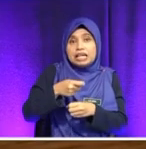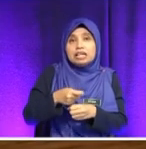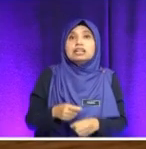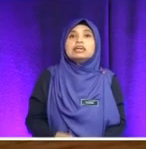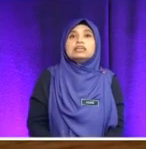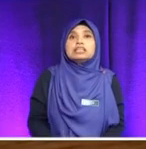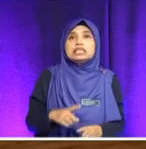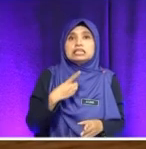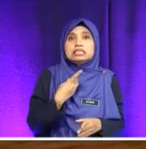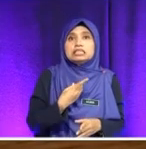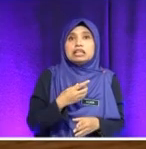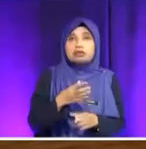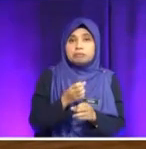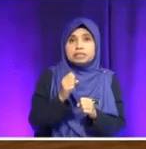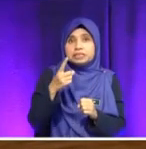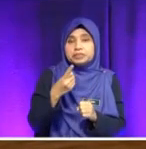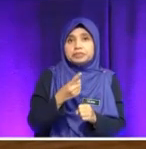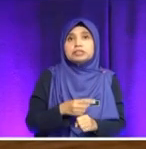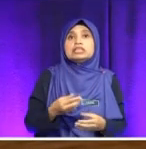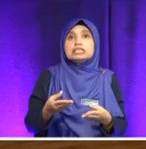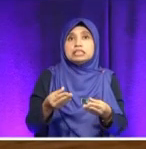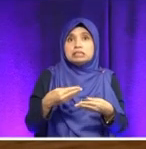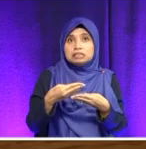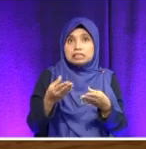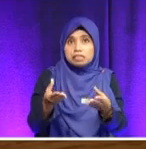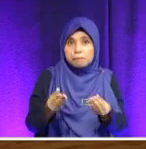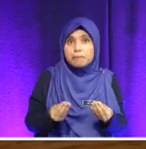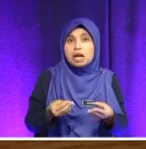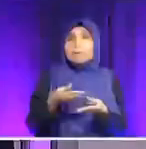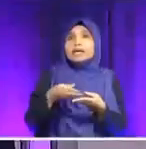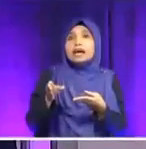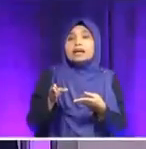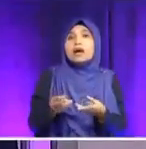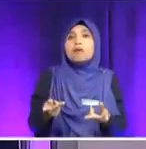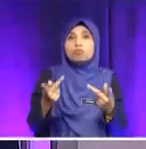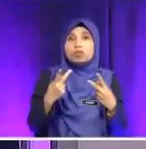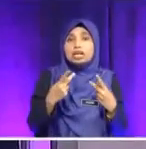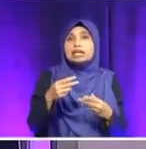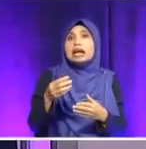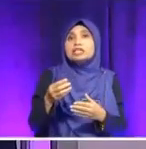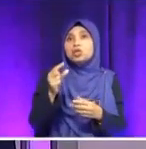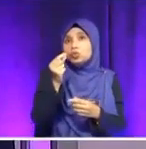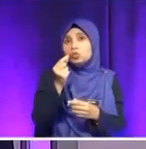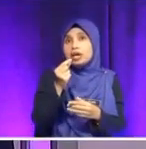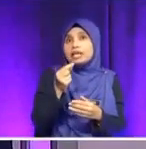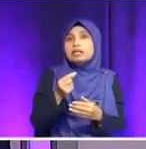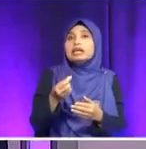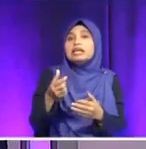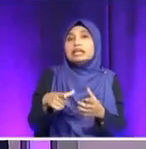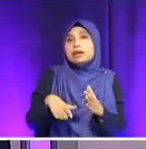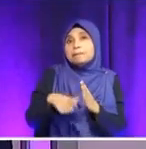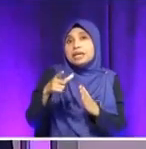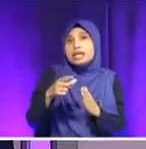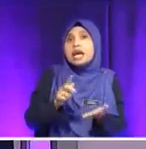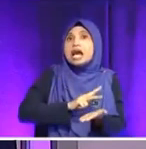bil daripada kaunter dan serahkan kepada tetamu, menerima bayaran, kemudian memulangkan baki, dan yang terakhir sekali barulah kita mengemas